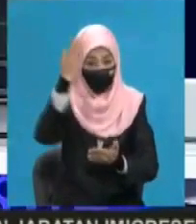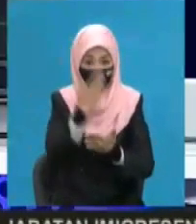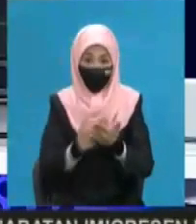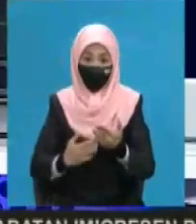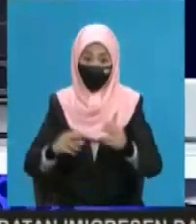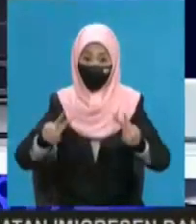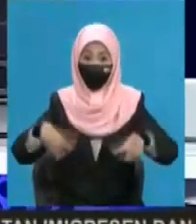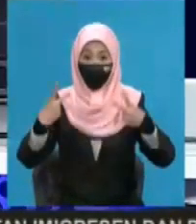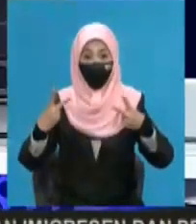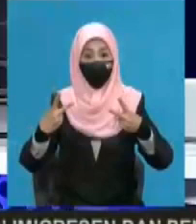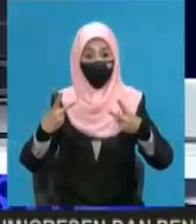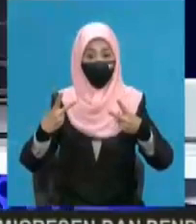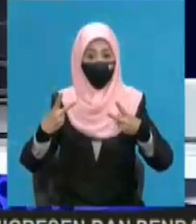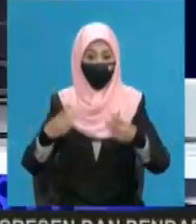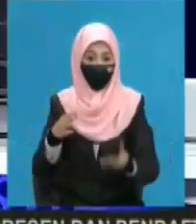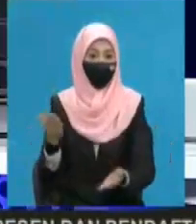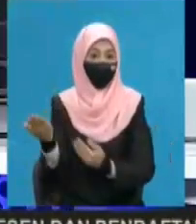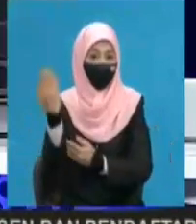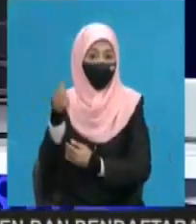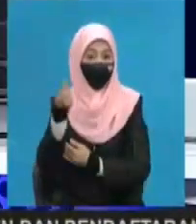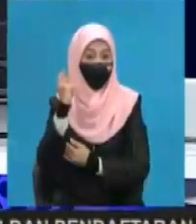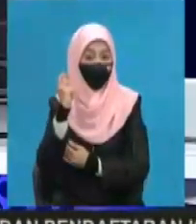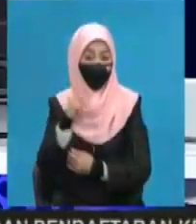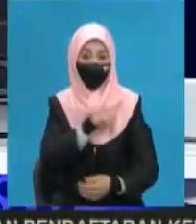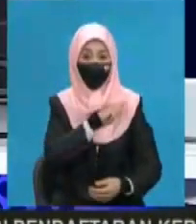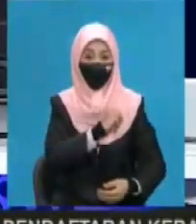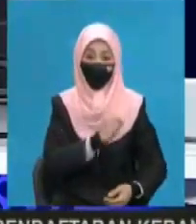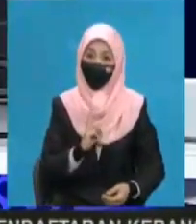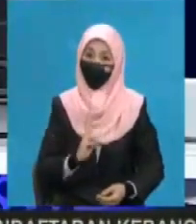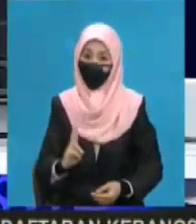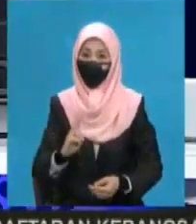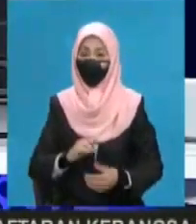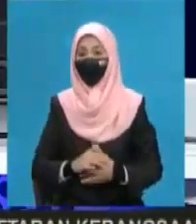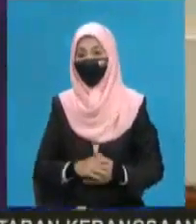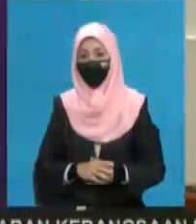kebangsaan berlangsung pagi tadi di Kementerian hal ehwal agama